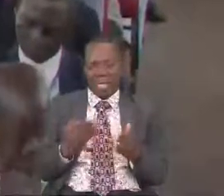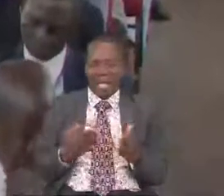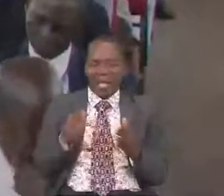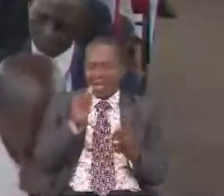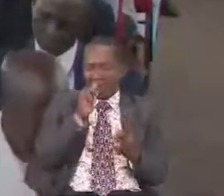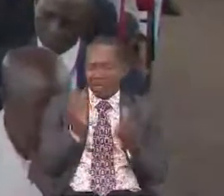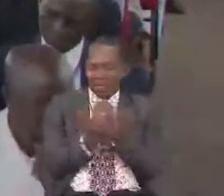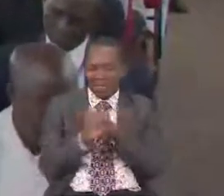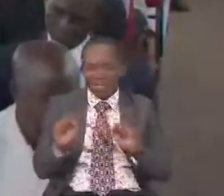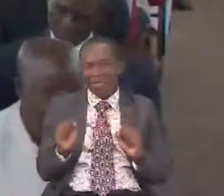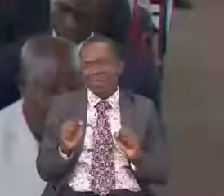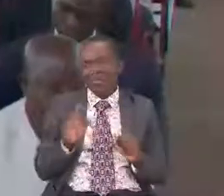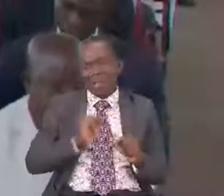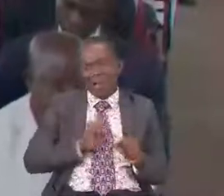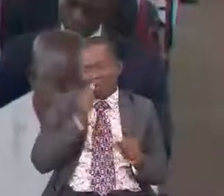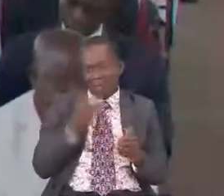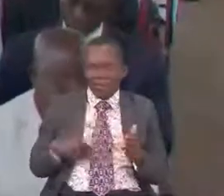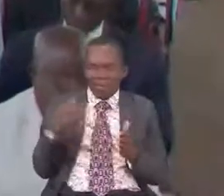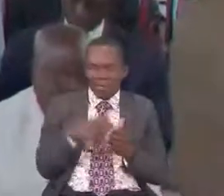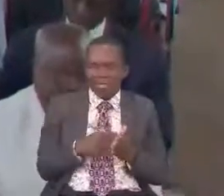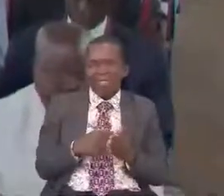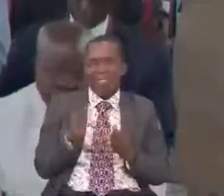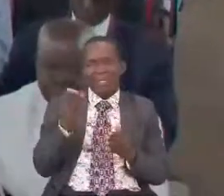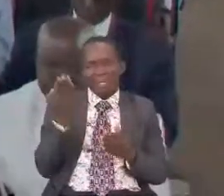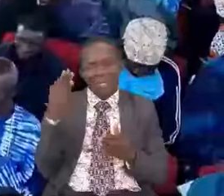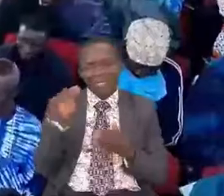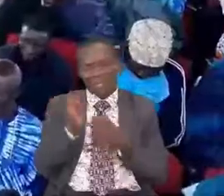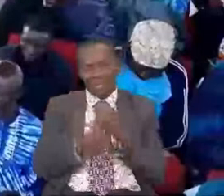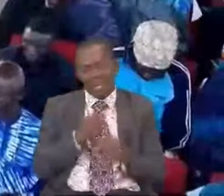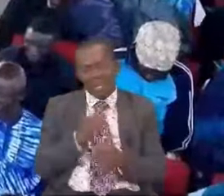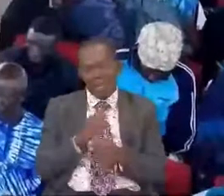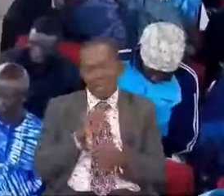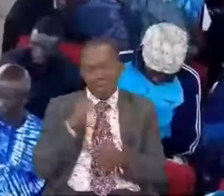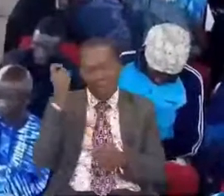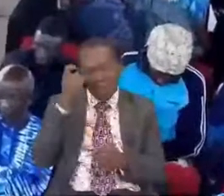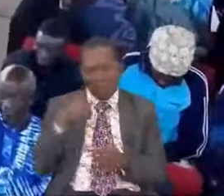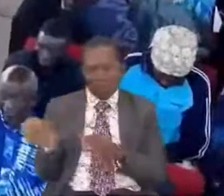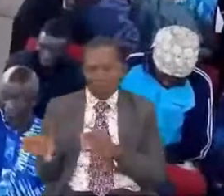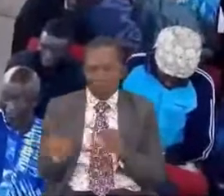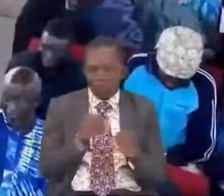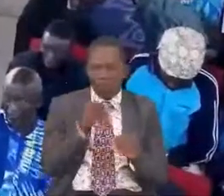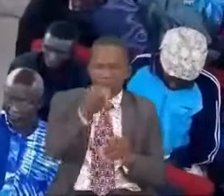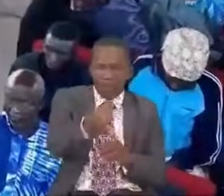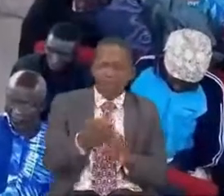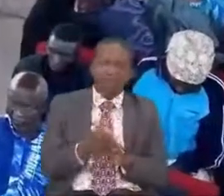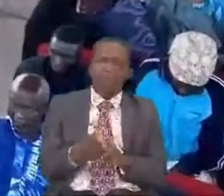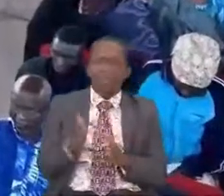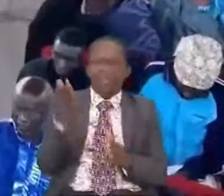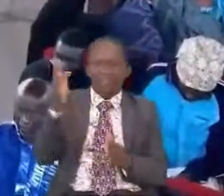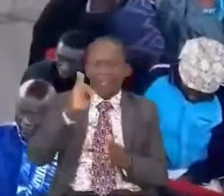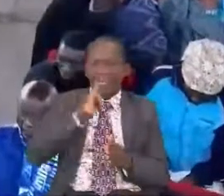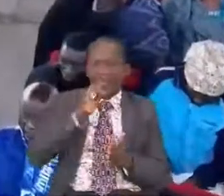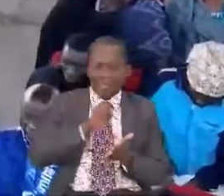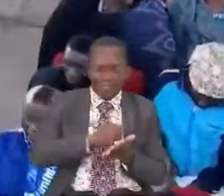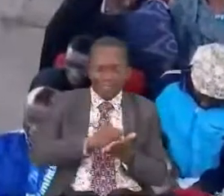dernière, je suis sauvé cette année, je suis sauvé. Mais tu dois progresser. Il y a la foi qui sanctifie, la purifiant le cœur par la